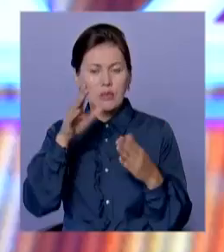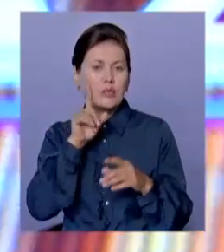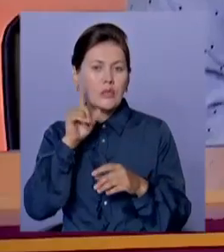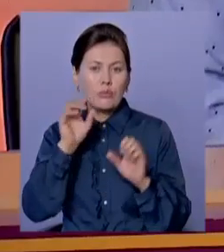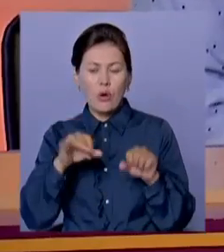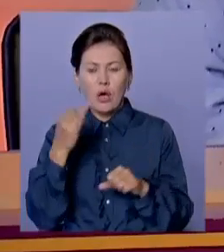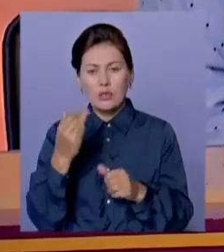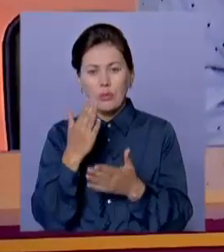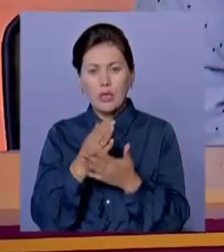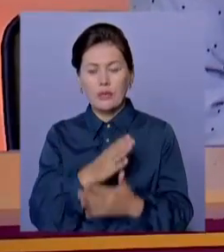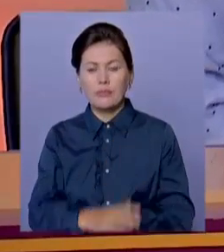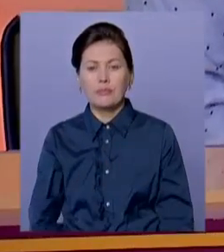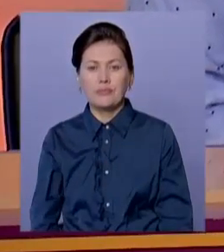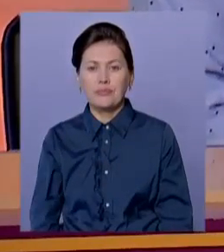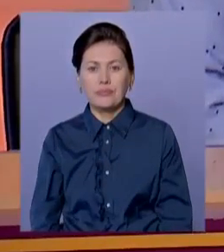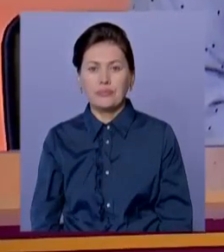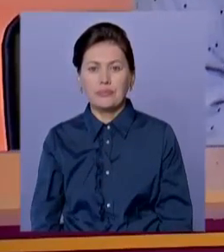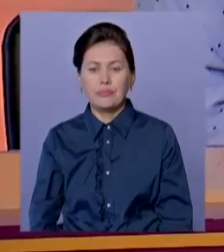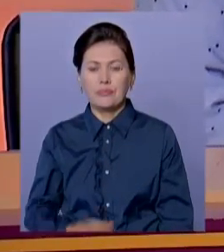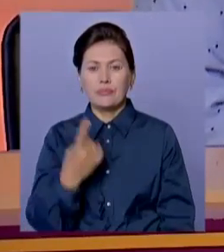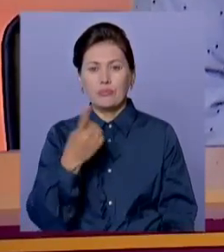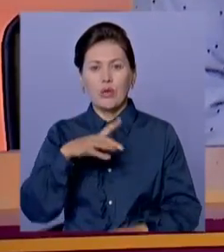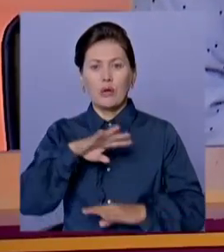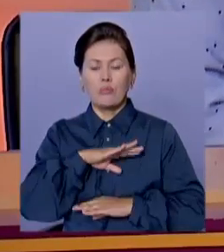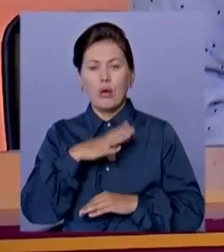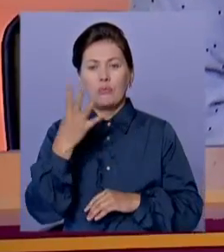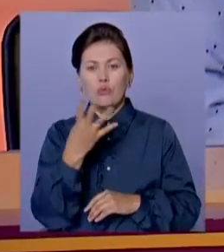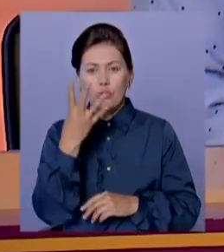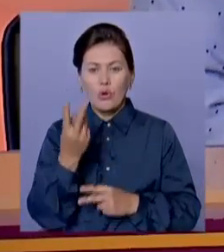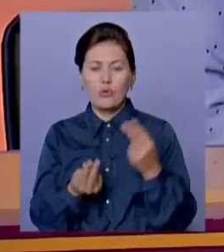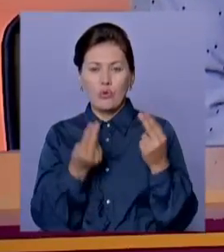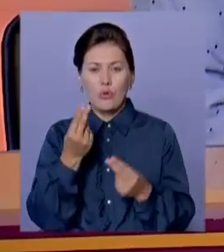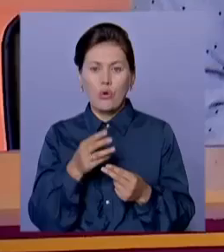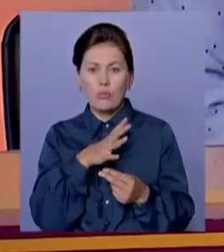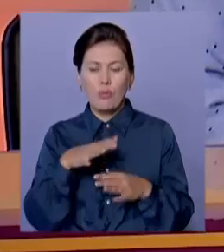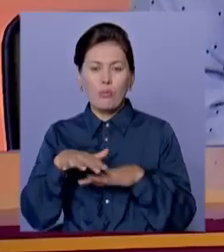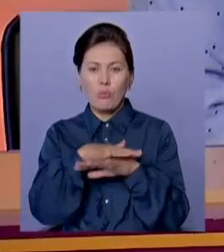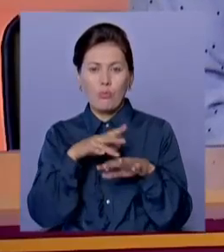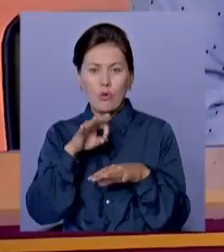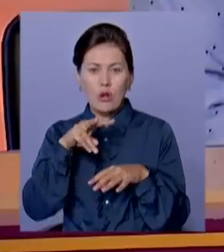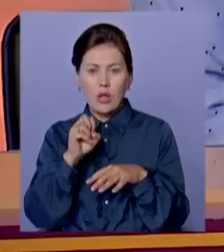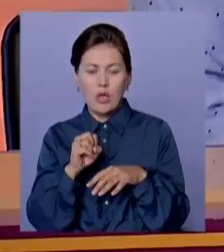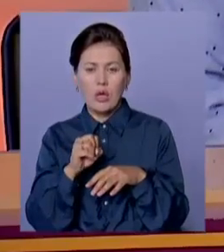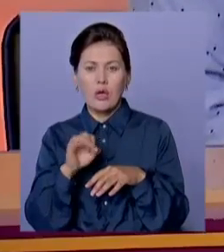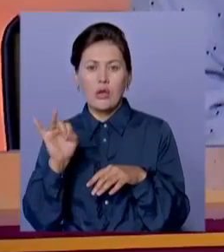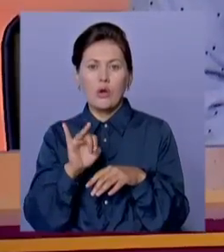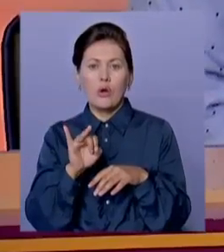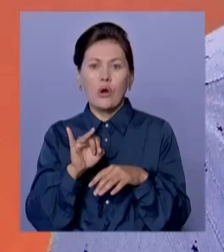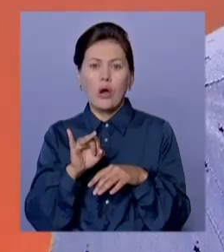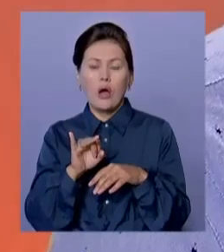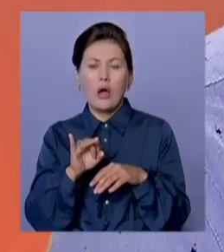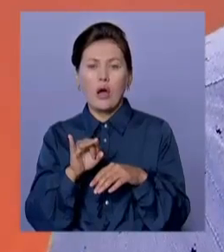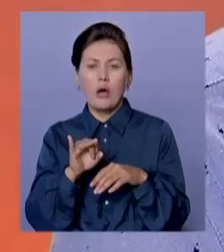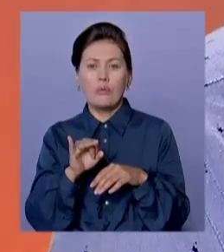қалар. Бір қақпашымыз болады, и төрт игрогымыз болады поляда ойнайтын. Сосын